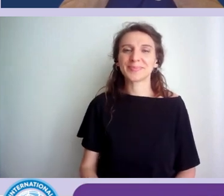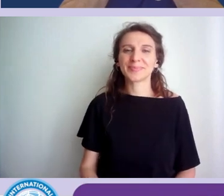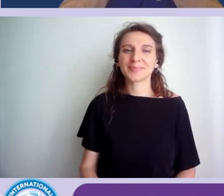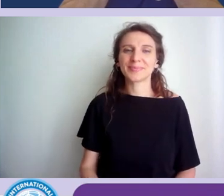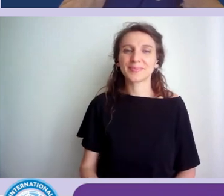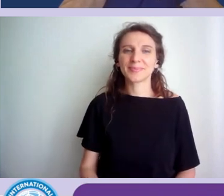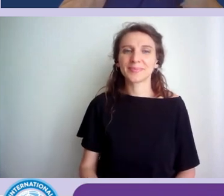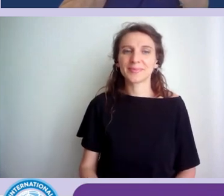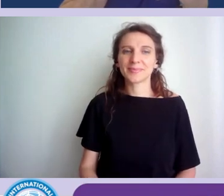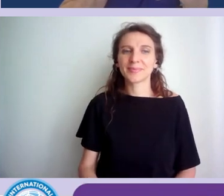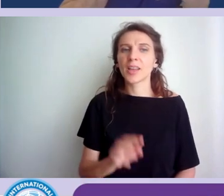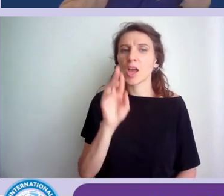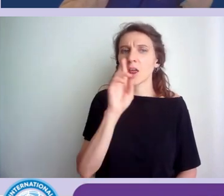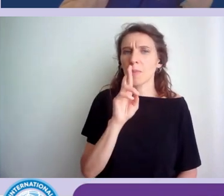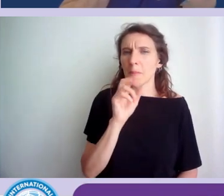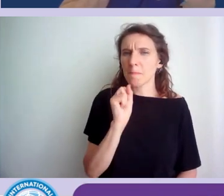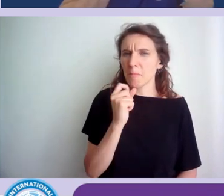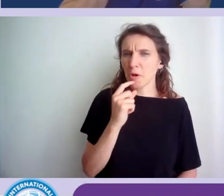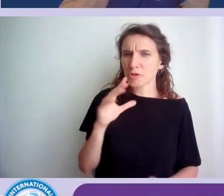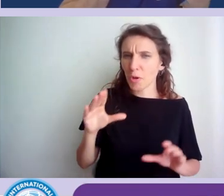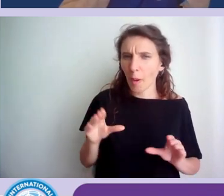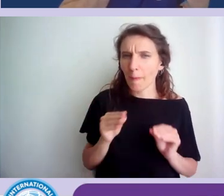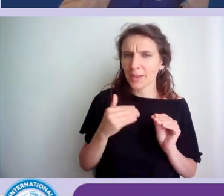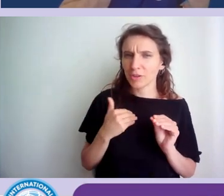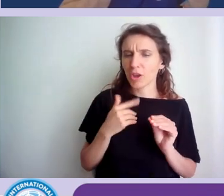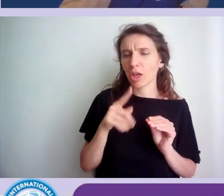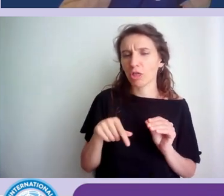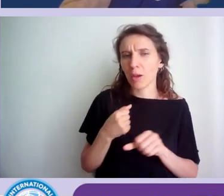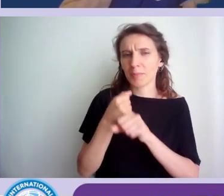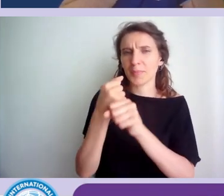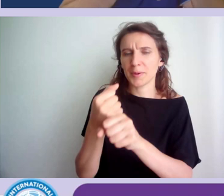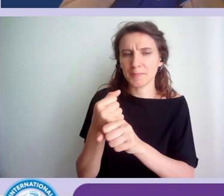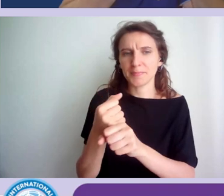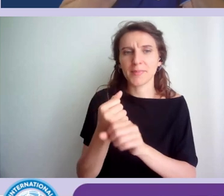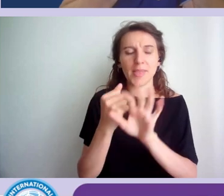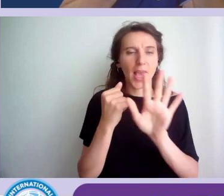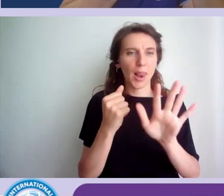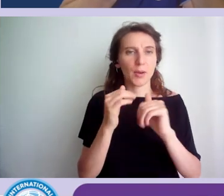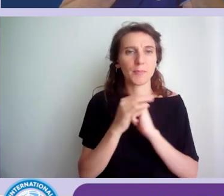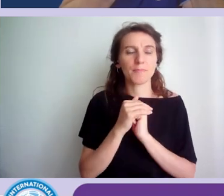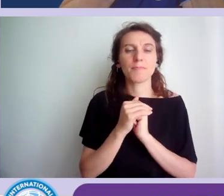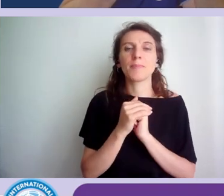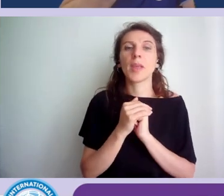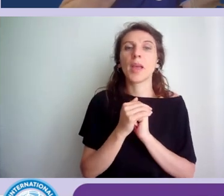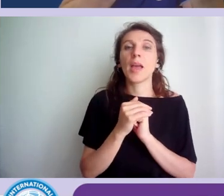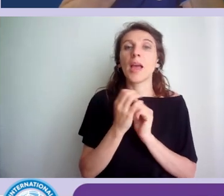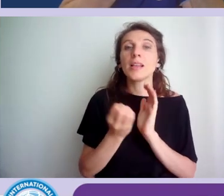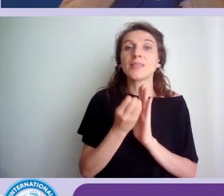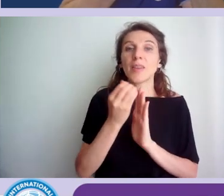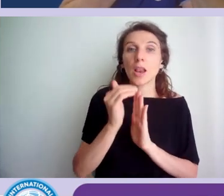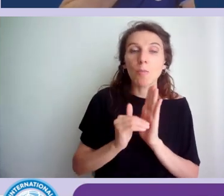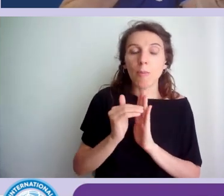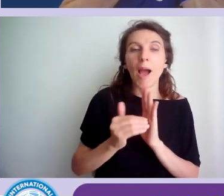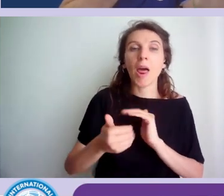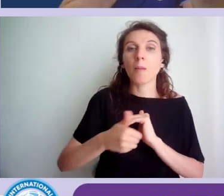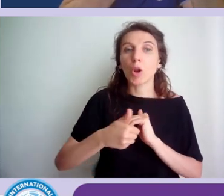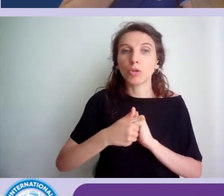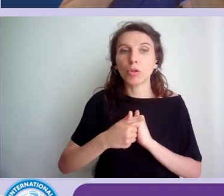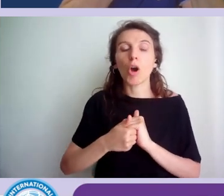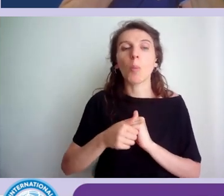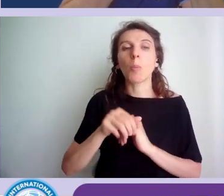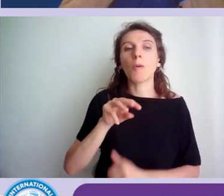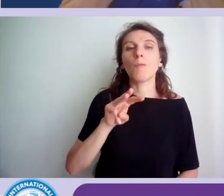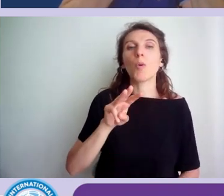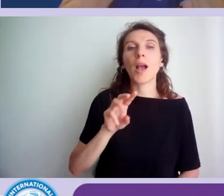allora allora Posso Posso Posso iniziare io poi poi ti lascio allora il concetto è bene sviluppare prototipare